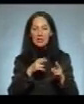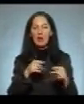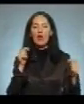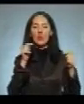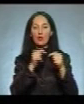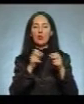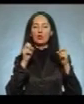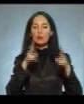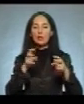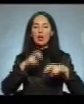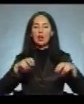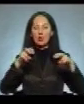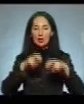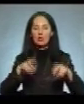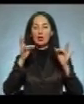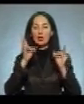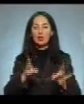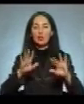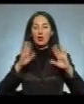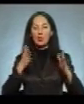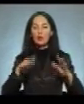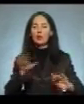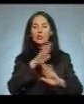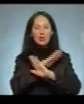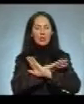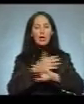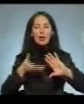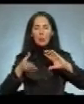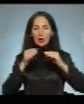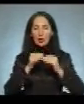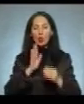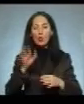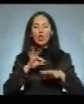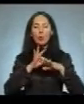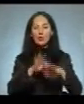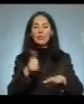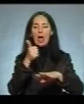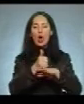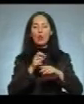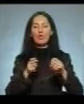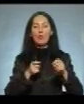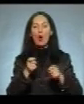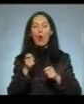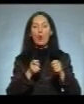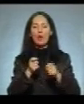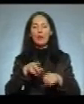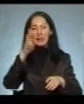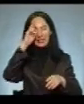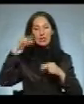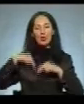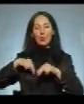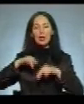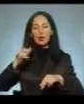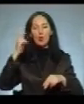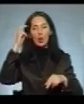спеціальне розслідування нещасного випадку з смертельним наслідком буде проводитись головним управлінням Держпраці у Київській